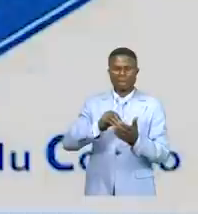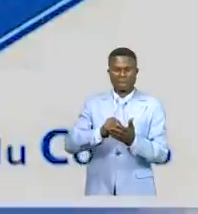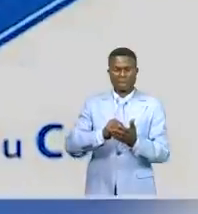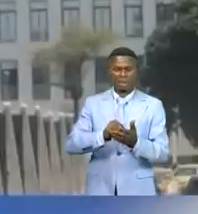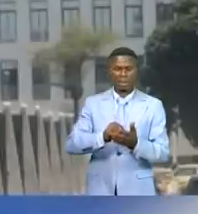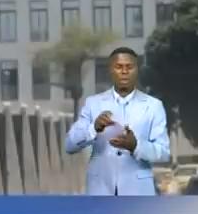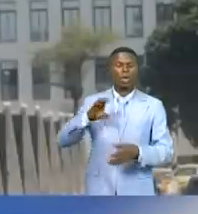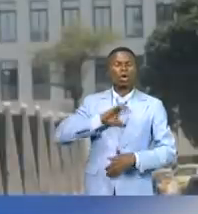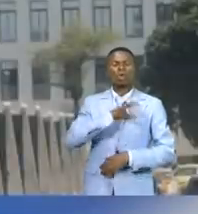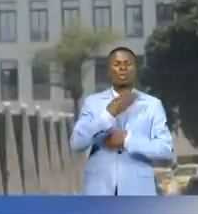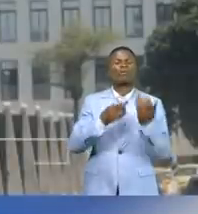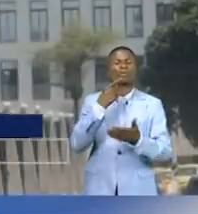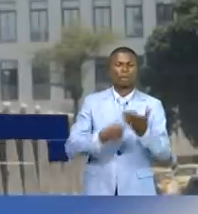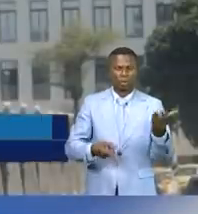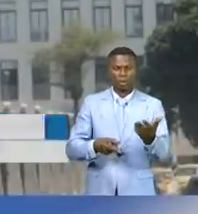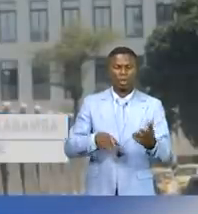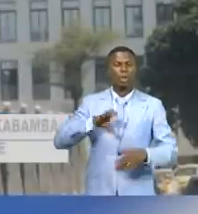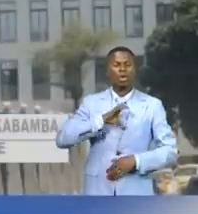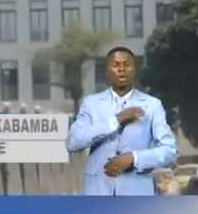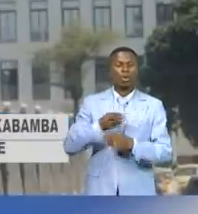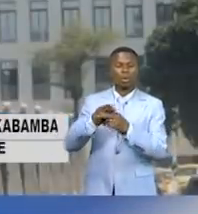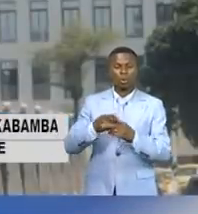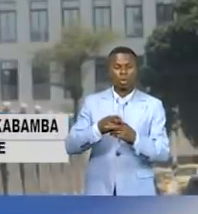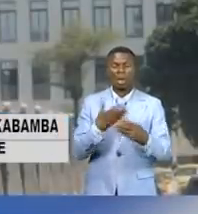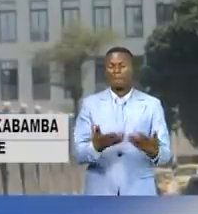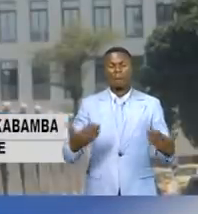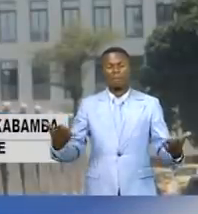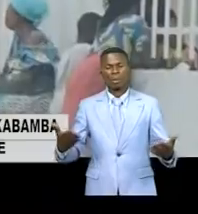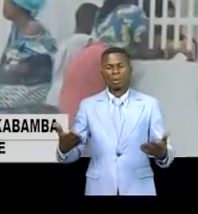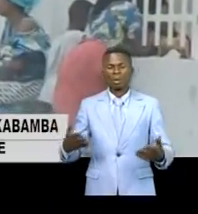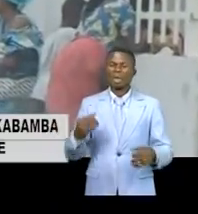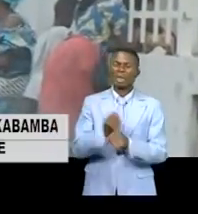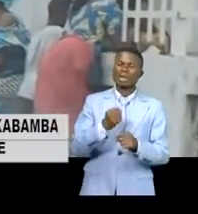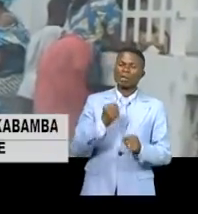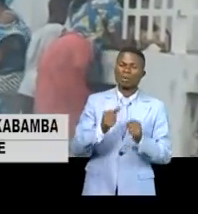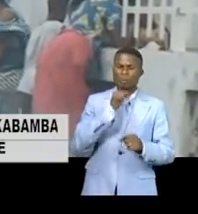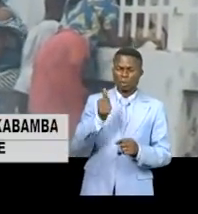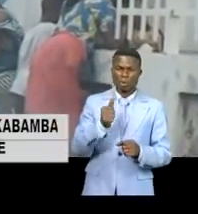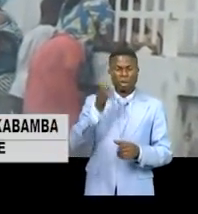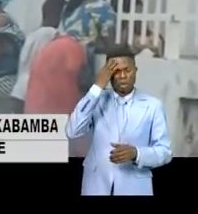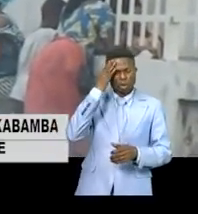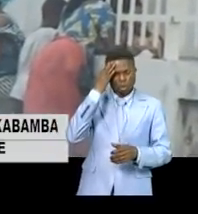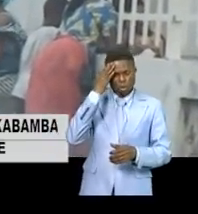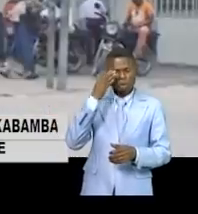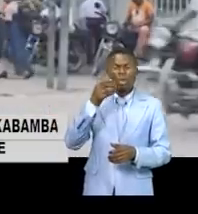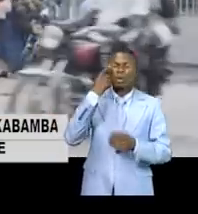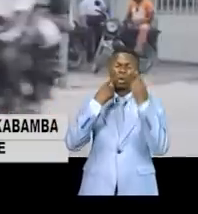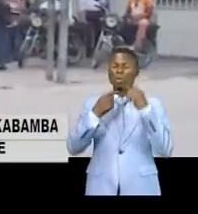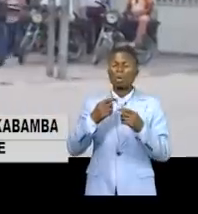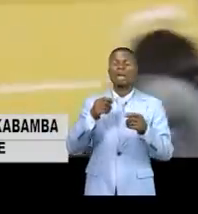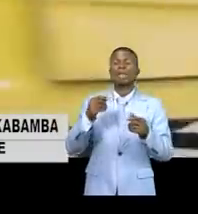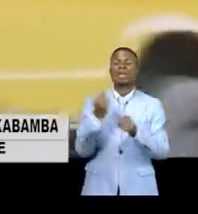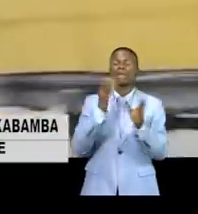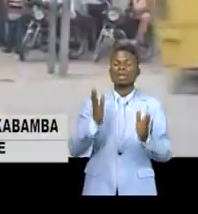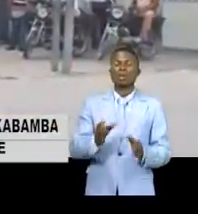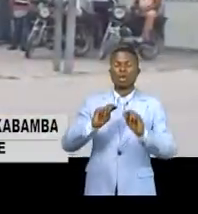ces comités jusque-là? Est-ce un comité des suivis inutile et factice? Est-il au courant des plaintes du personnel de l'État? Cet